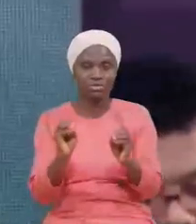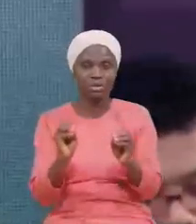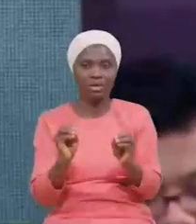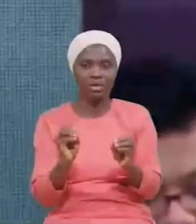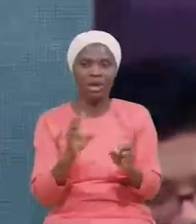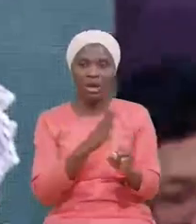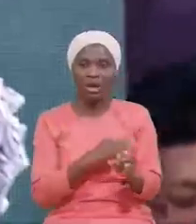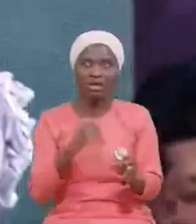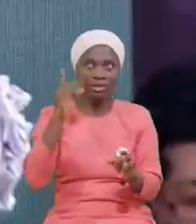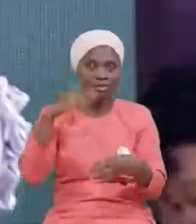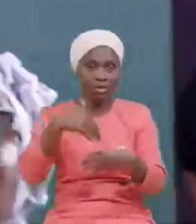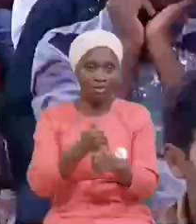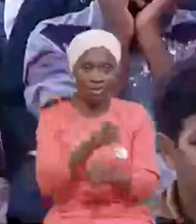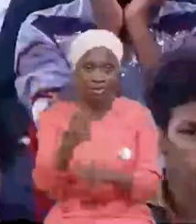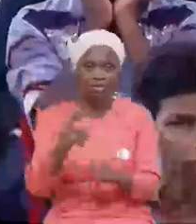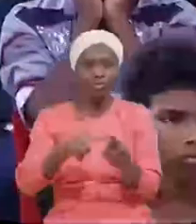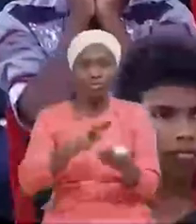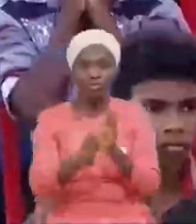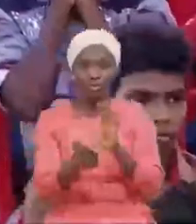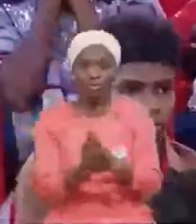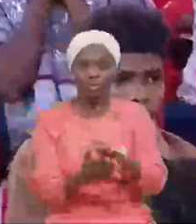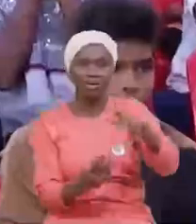Et fera de ta vie un héros.